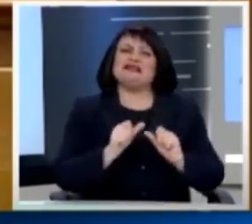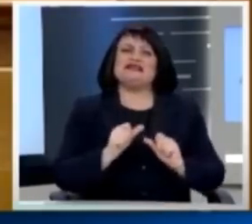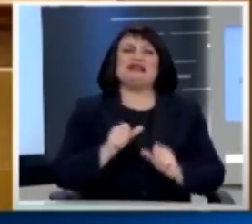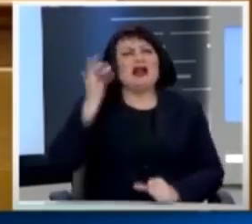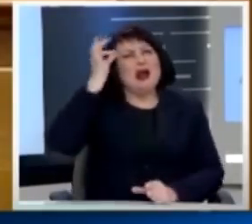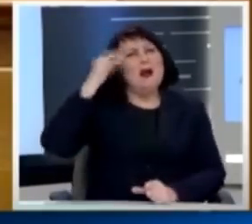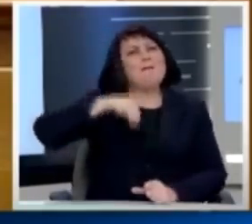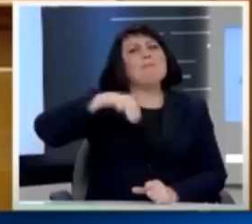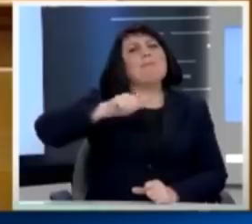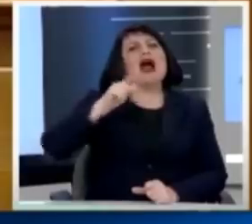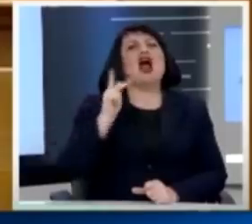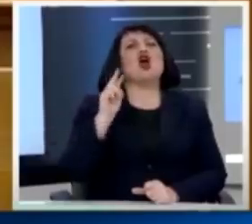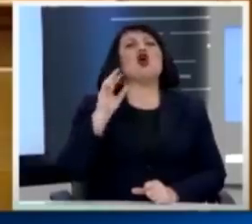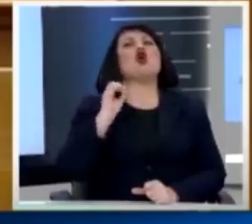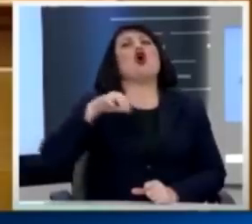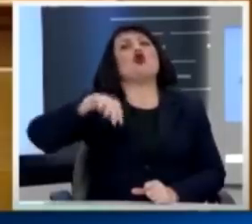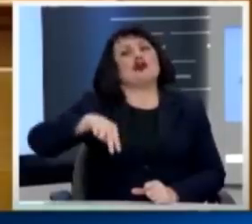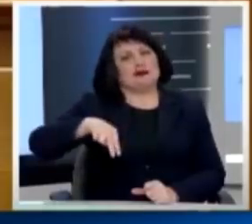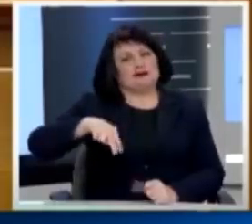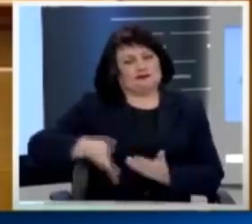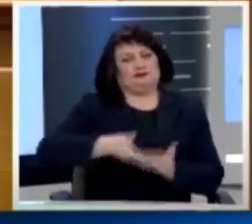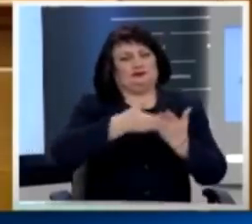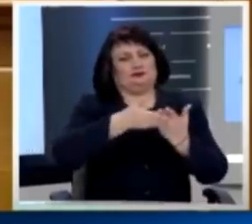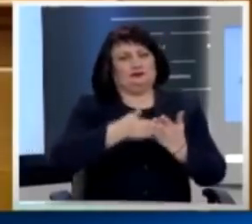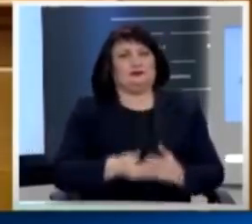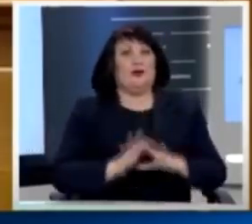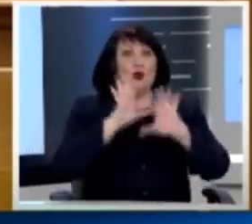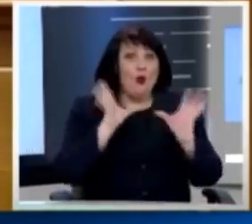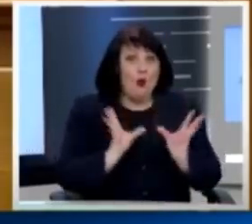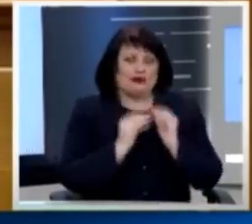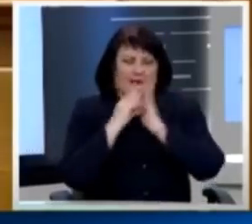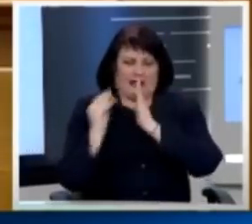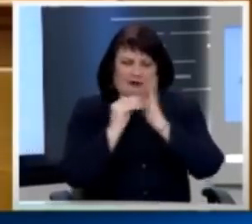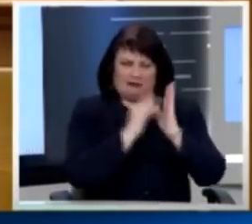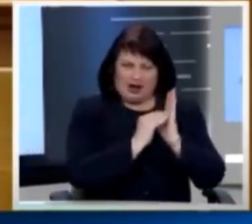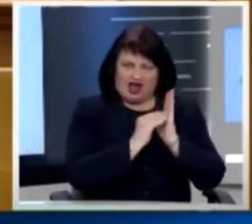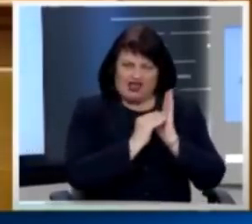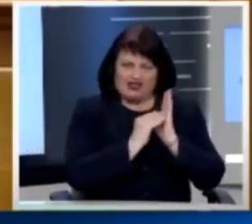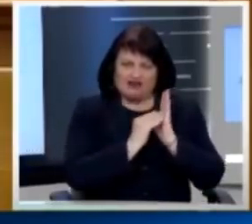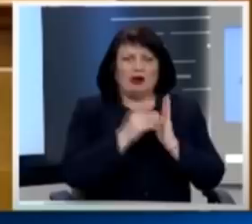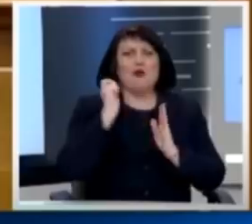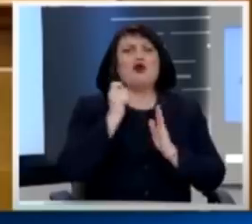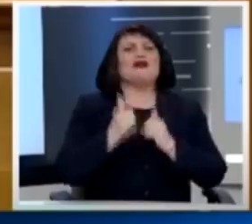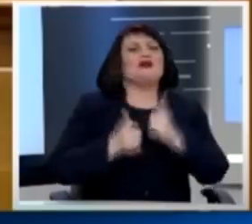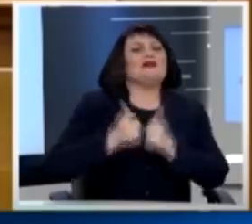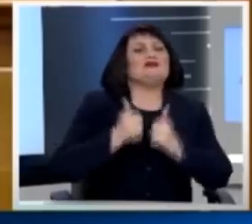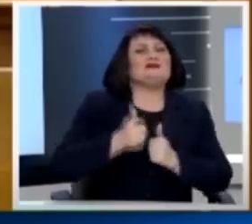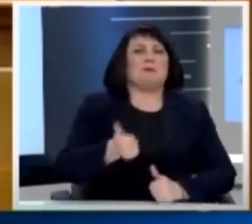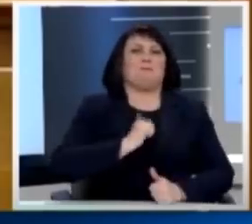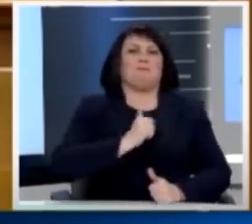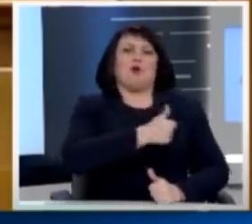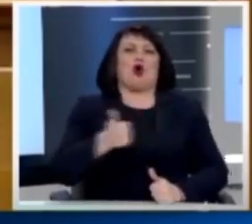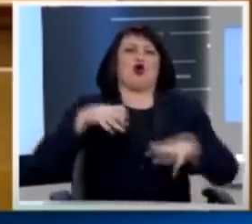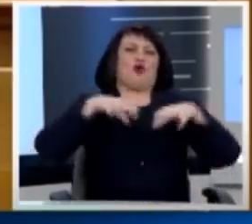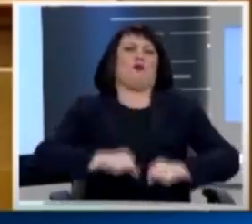Μακρόν σήμερα στη Γαλλία. Σε όλες τις περιπτώσεις, η πολιτική της ανταγωνιστικότητας των μονοπωλιακών